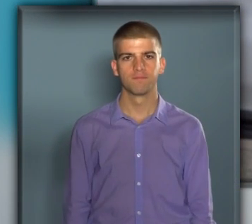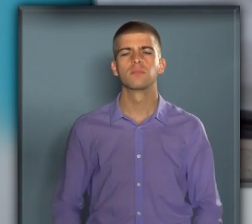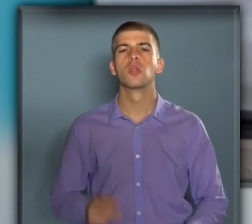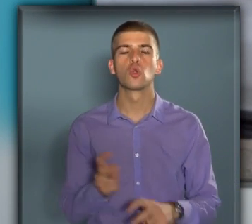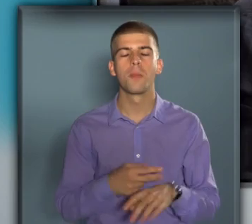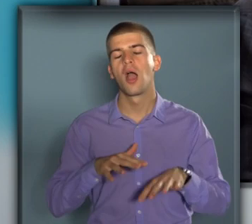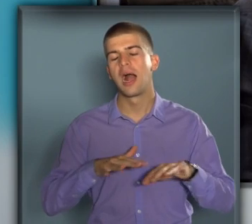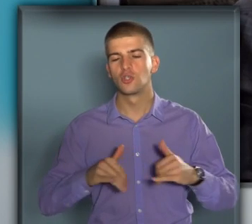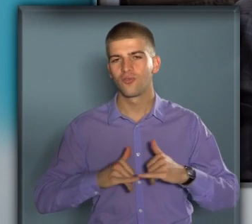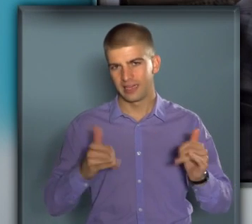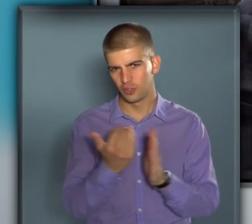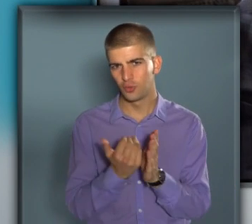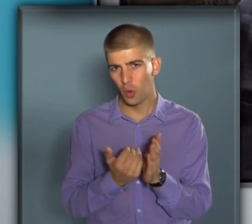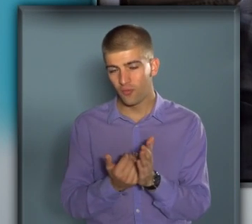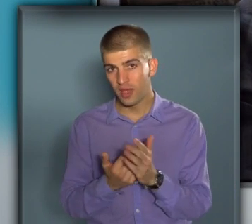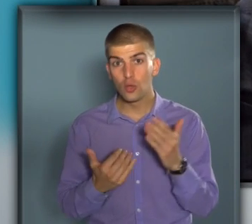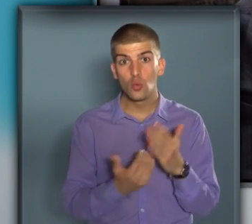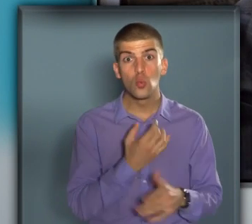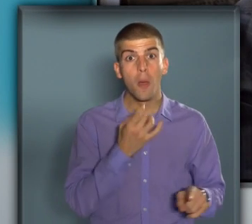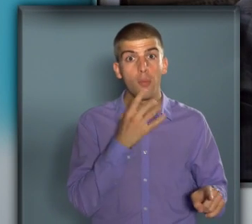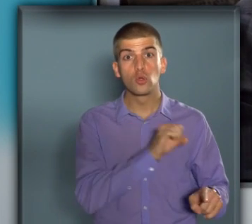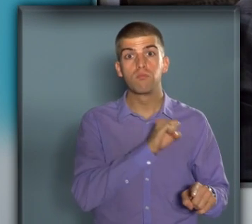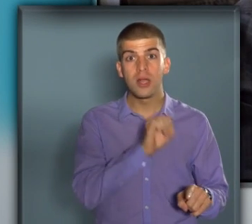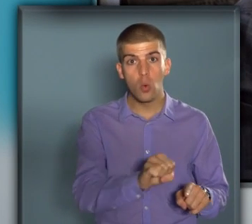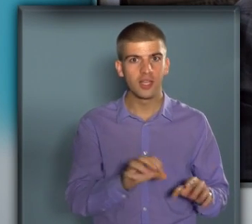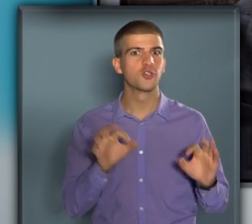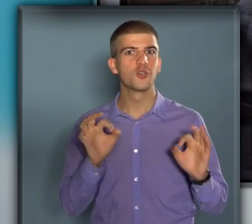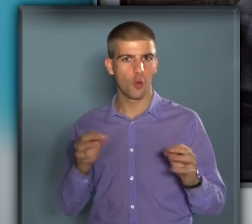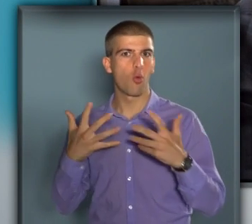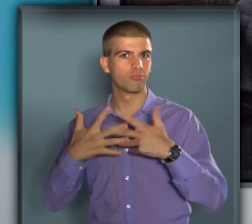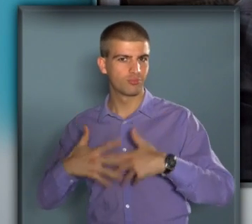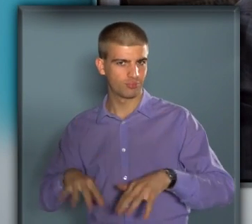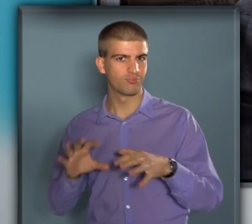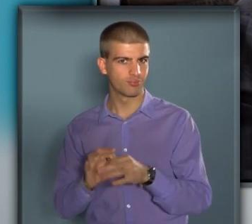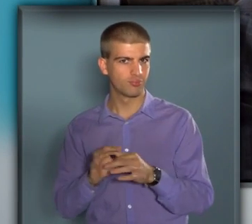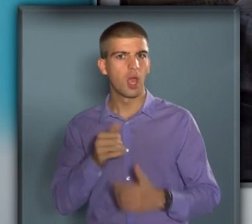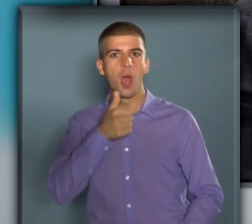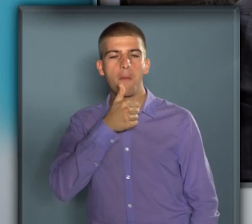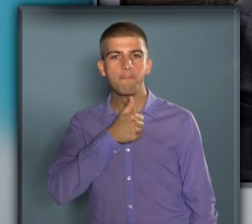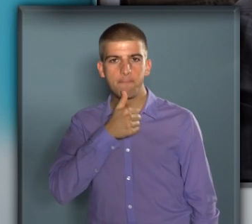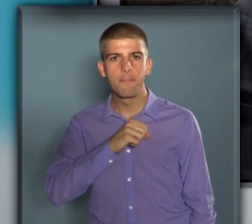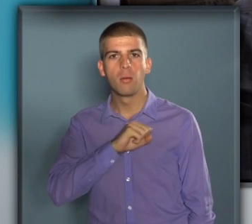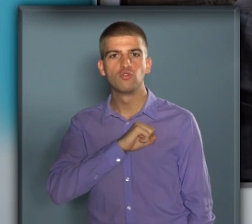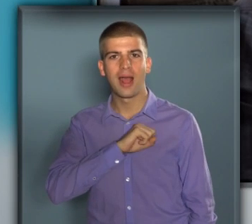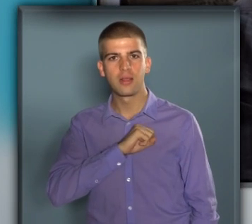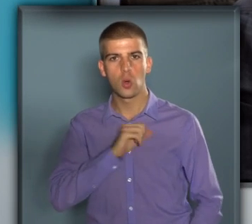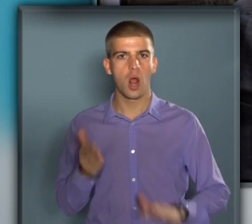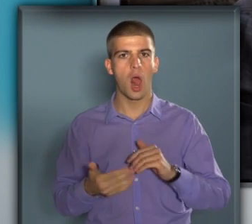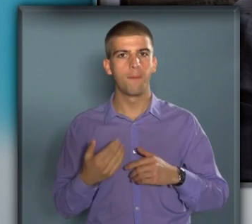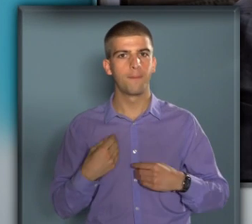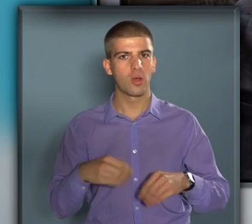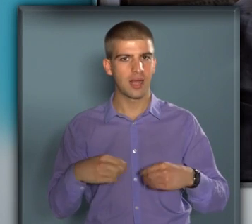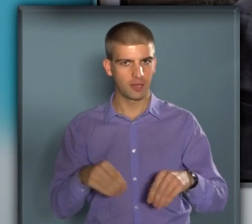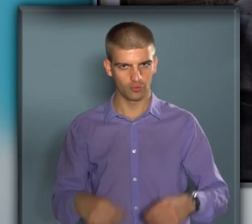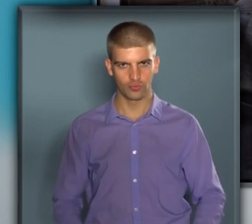általános fejlesztési törekvéseibe is jól illeszkedik az újabb BOS beruházás, ez derült ki Papp Sándor alpolgármester szavaiból.